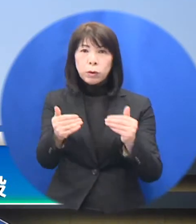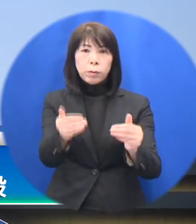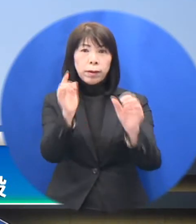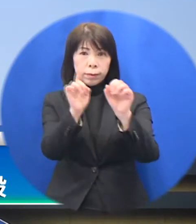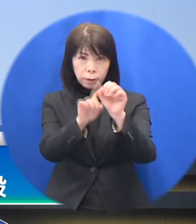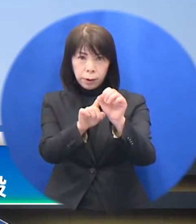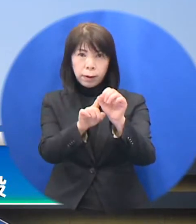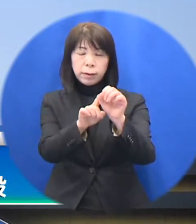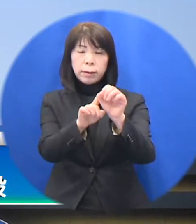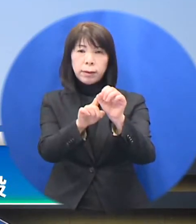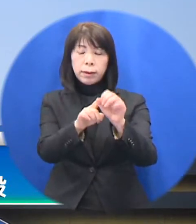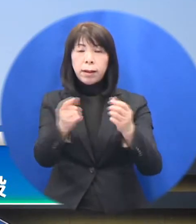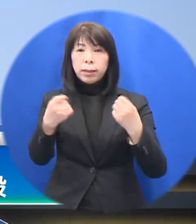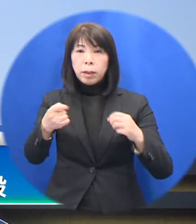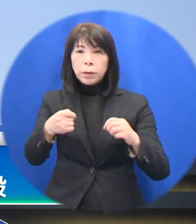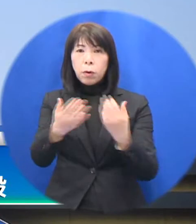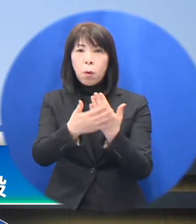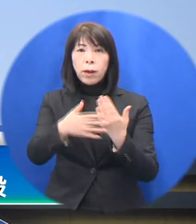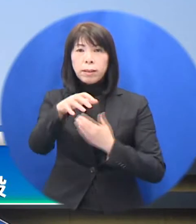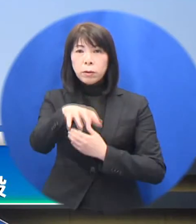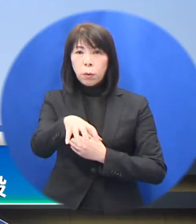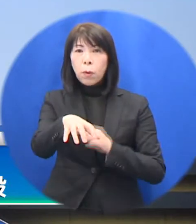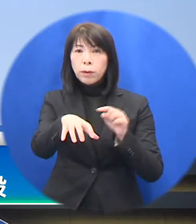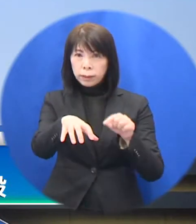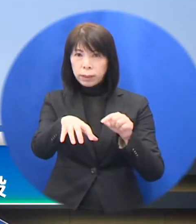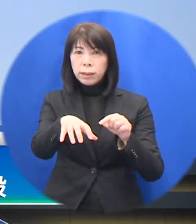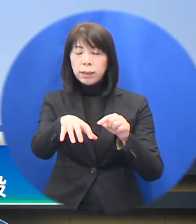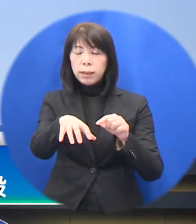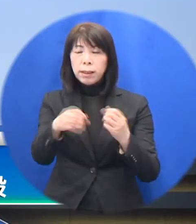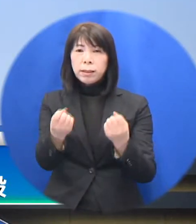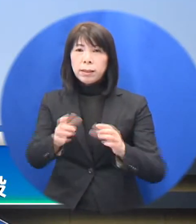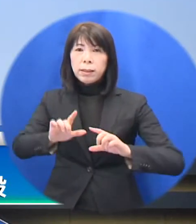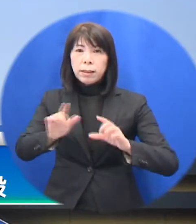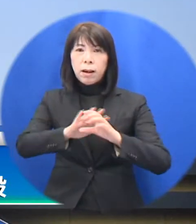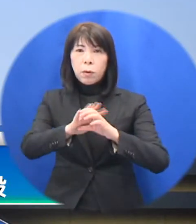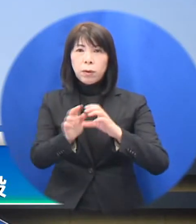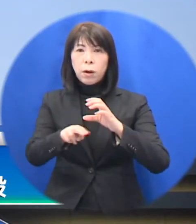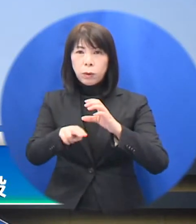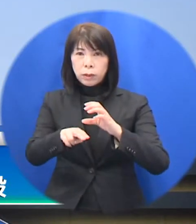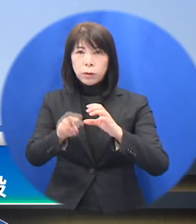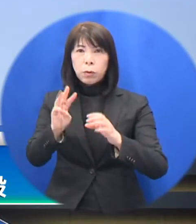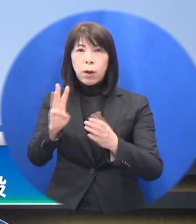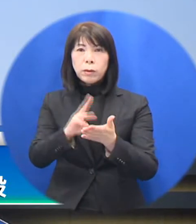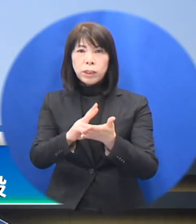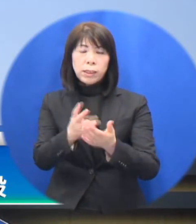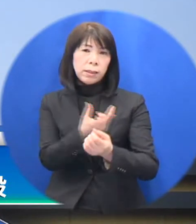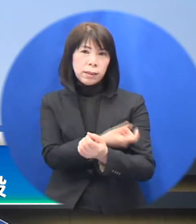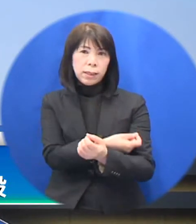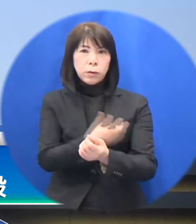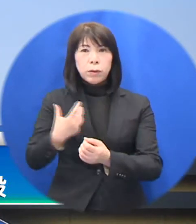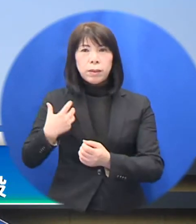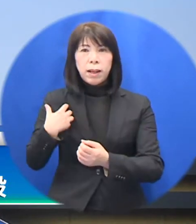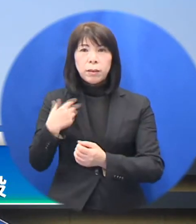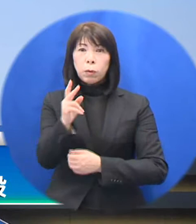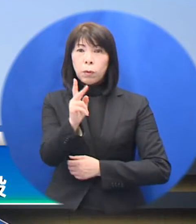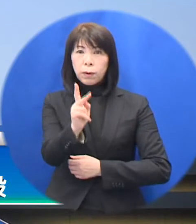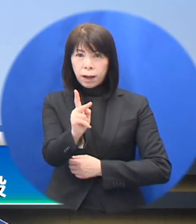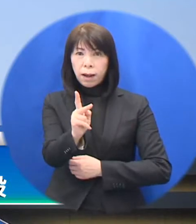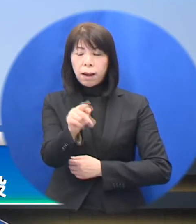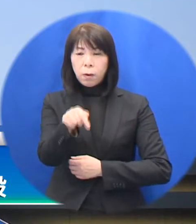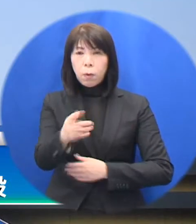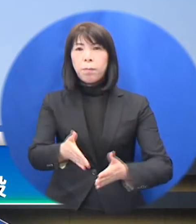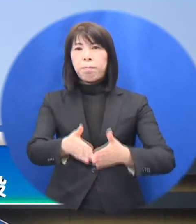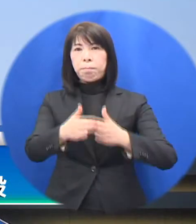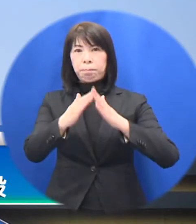ため、池袋保健所内に新型コロナウイルスワクチン接種担当課を新設